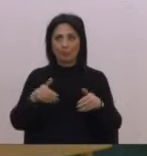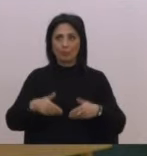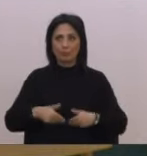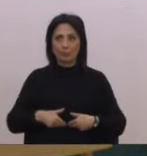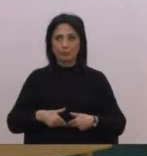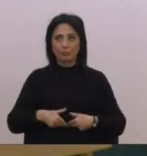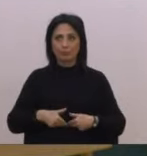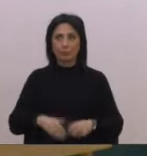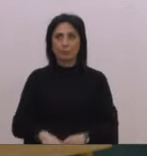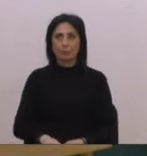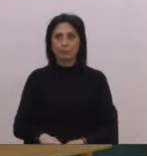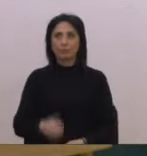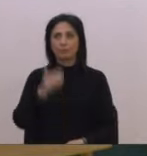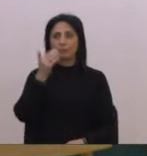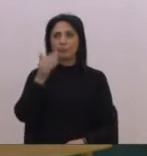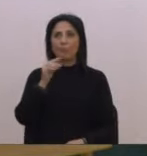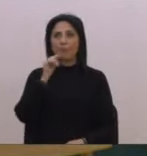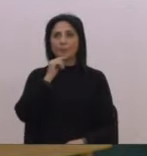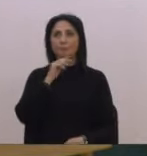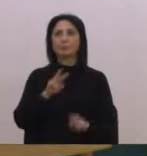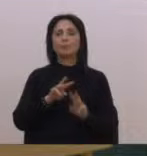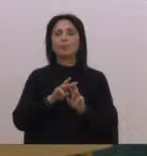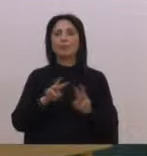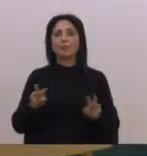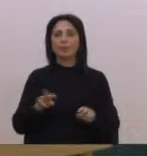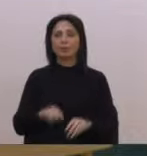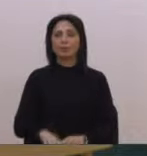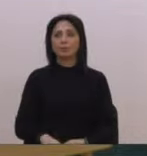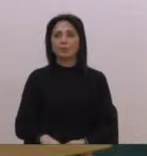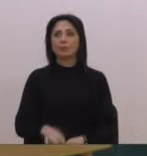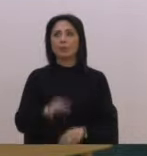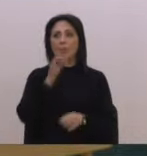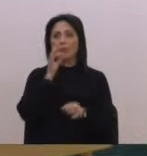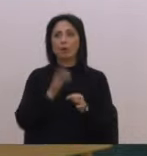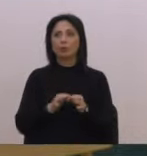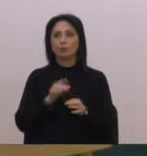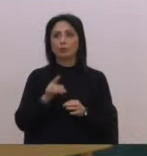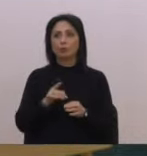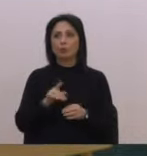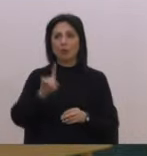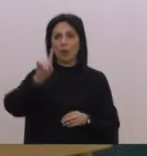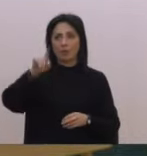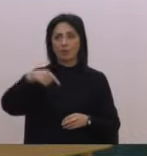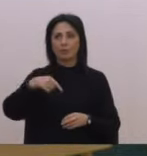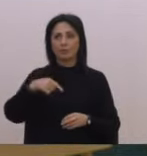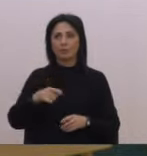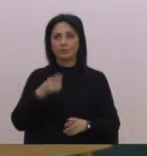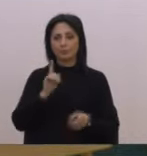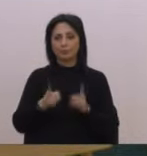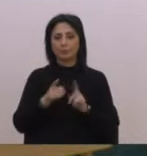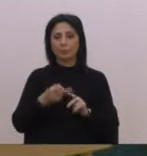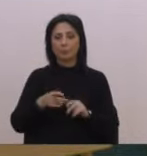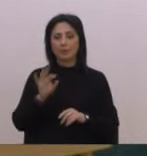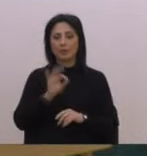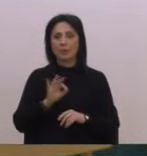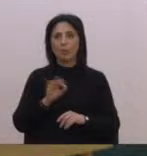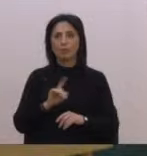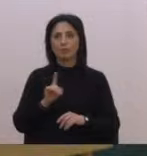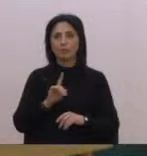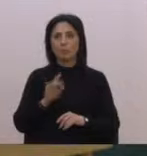შიათ, თქვენ ეკონომიკის მინისტრს პასუხისმგებლობა გეკისრებათ ნამდვილად იმაზე,